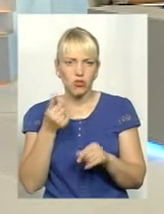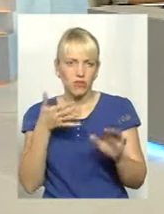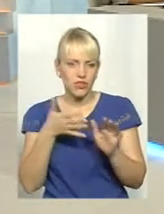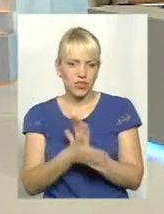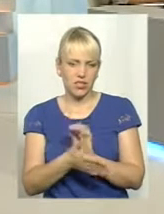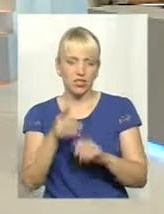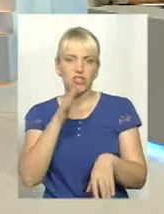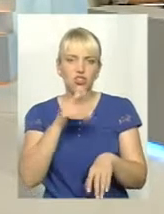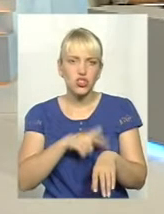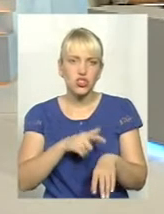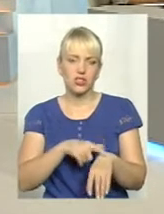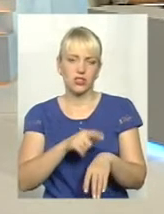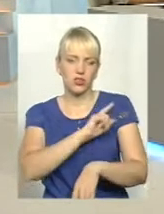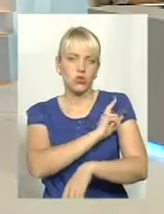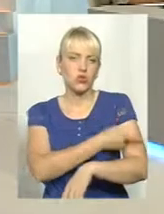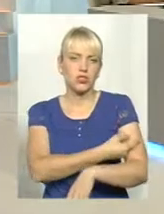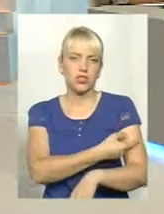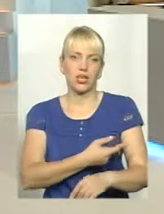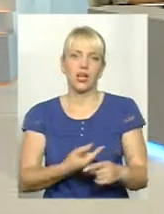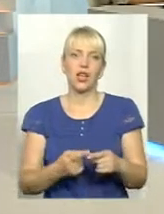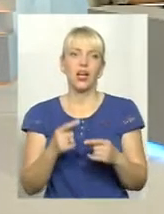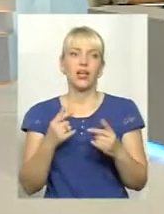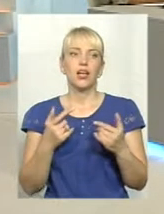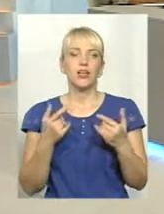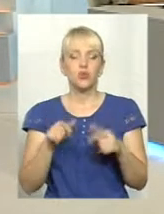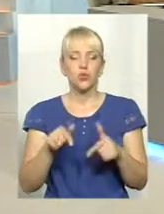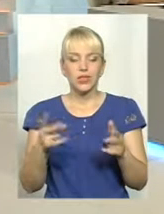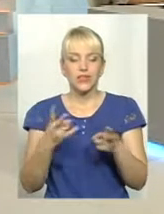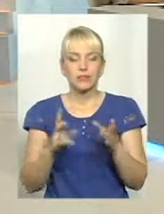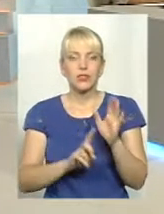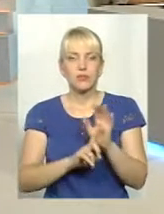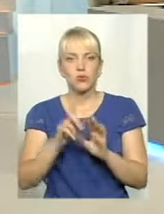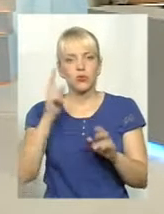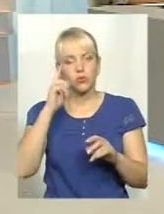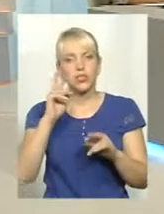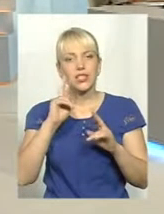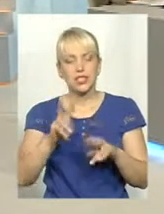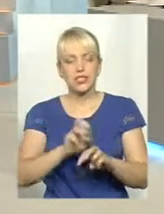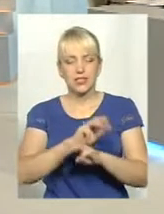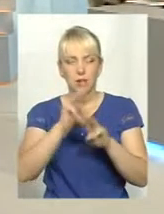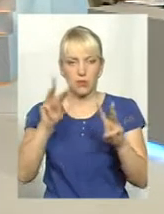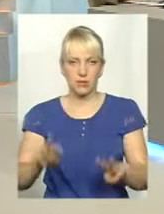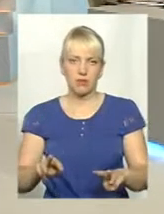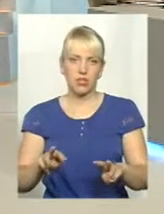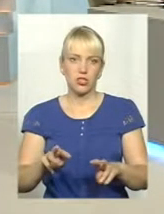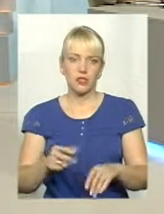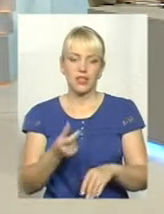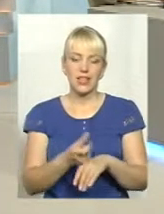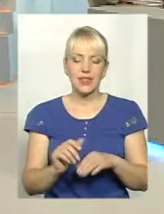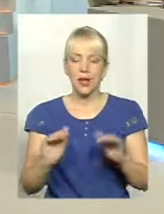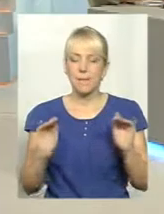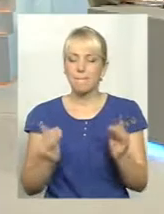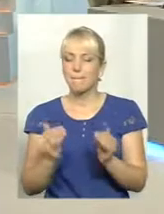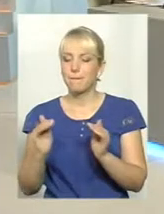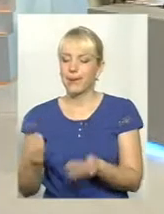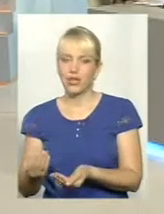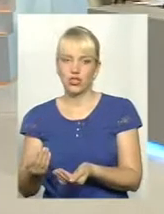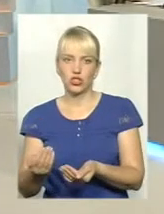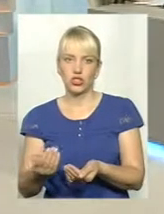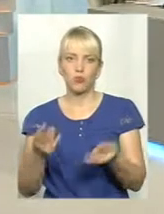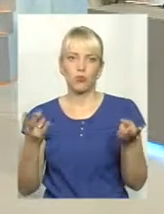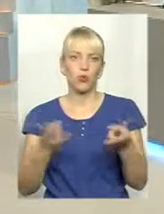Ще одне на сам кінець запитання. Дуже часто можна почути скепсис. Люди добрі, на що ви